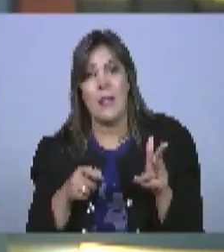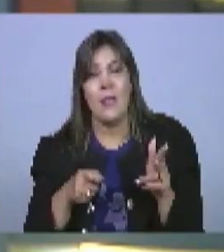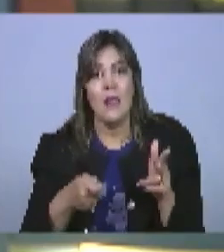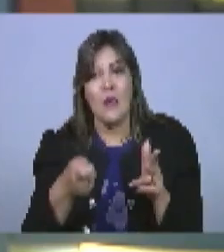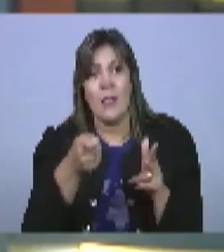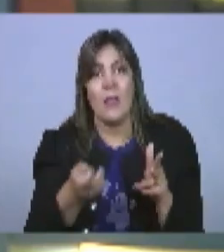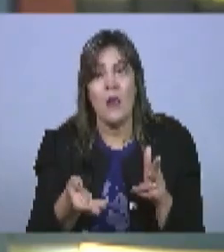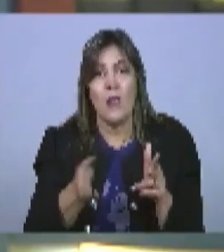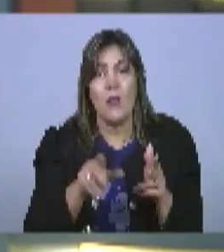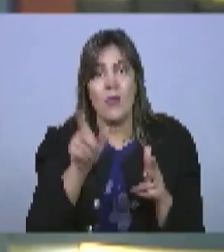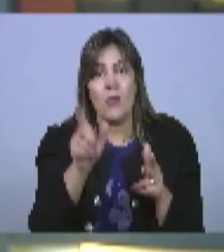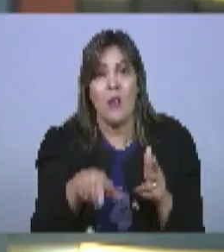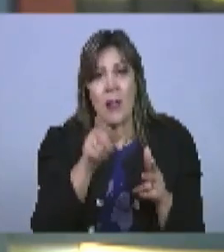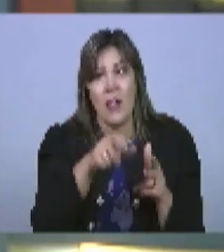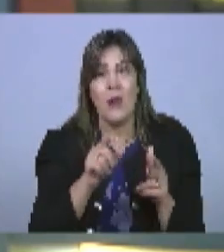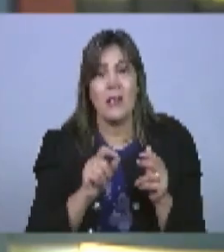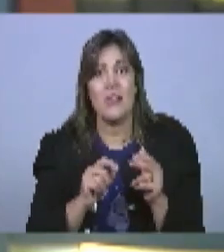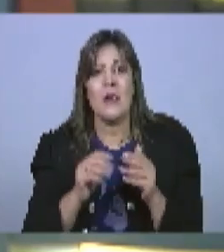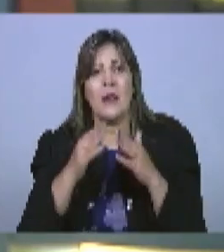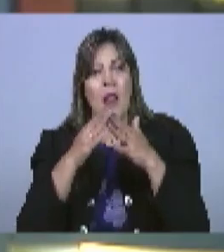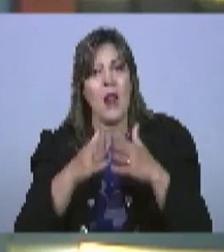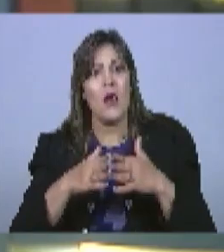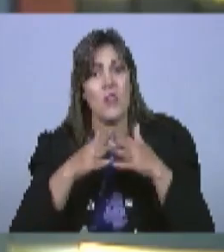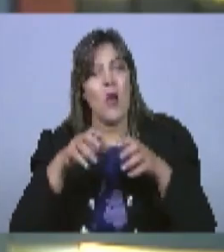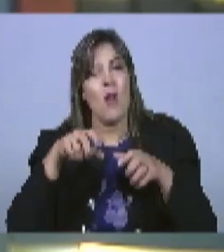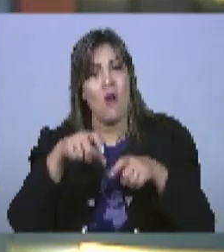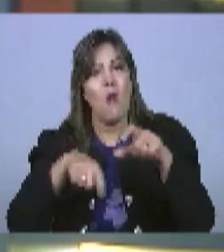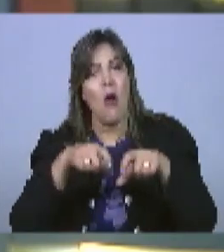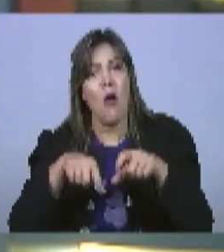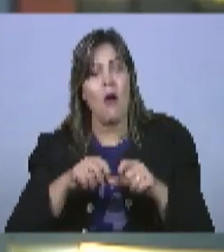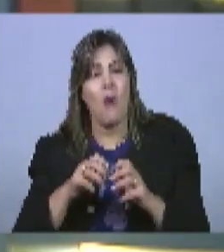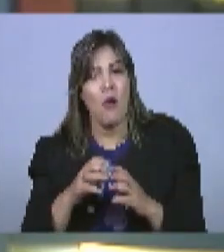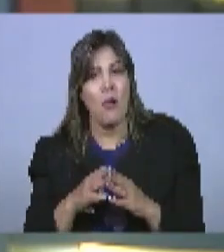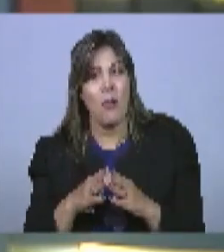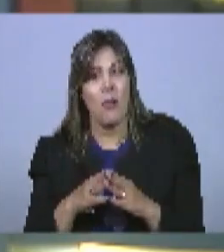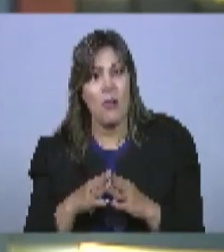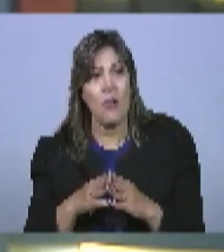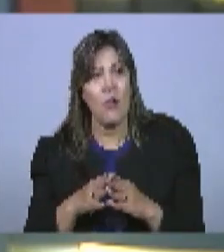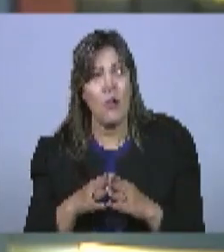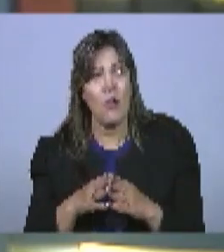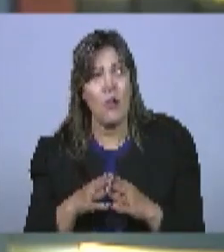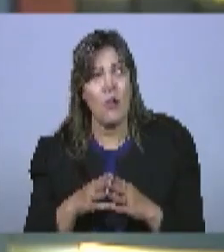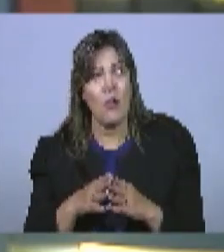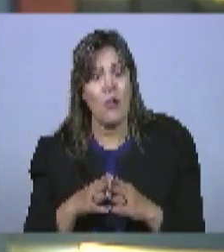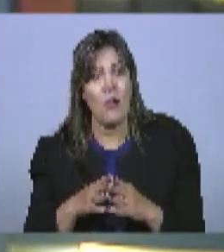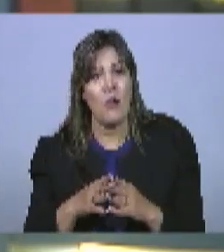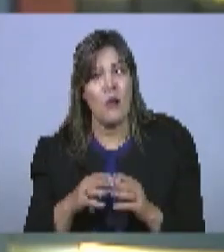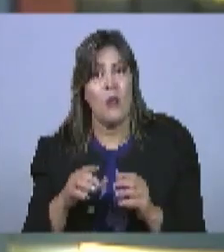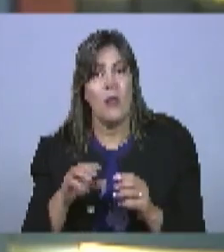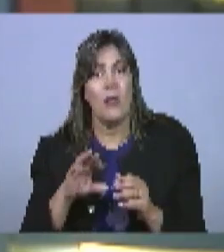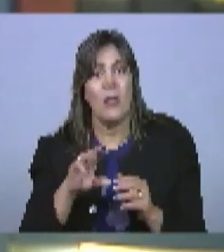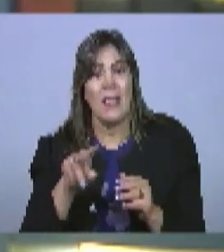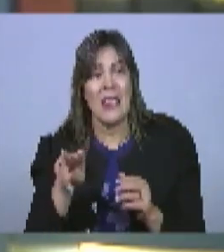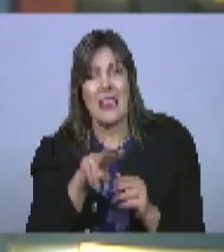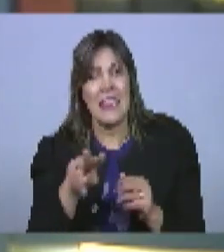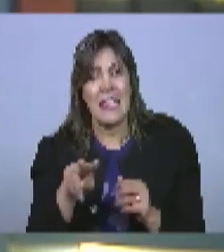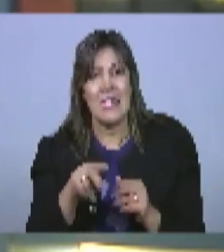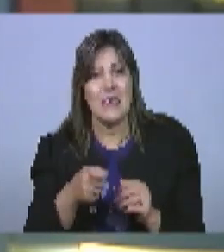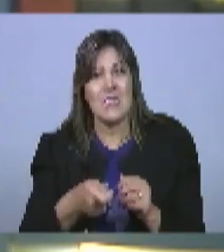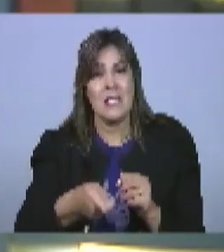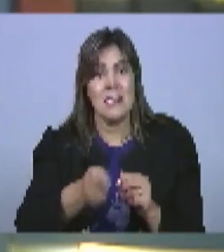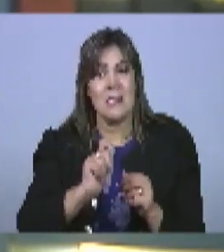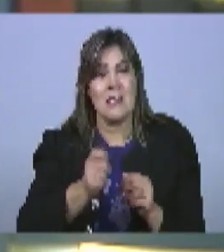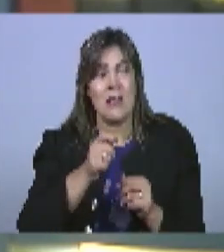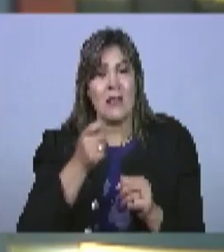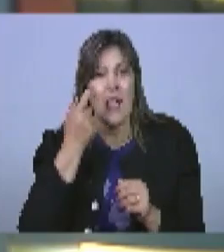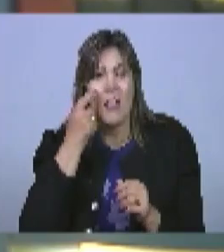اثنين برضو على دراجه بخاريه ا كولونيل حسن صياد احد سيادات الحرس